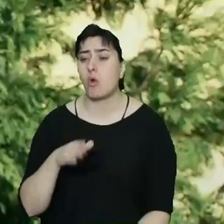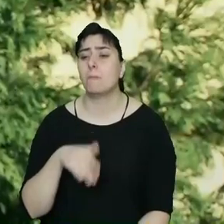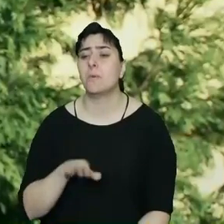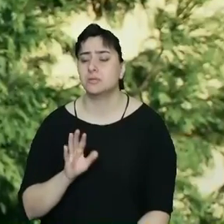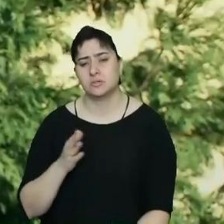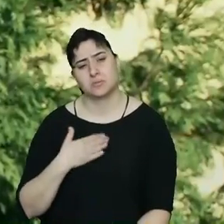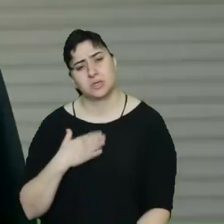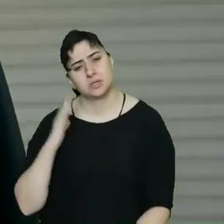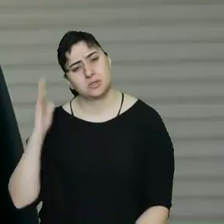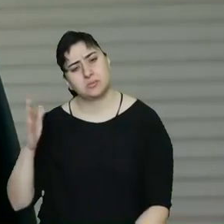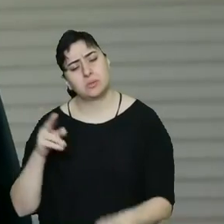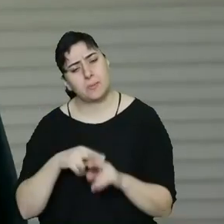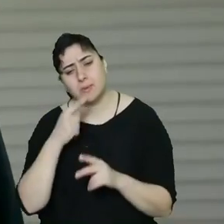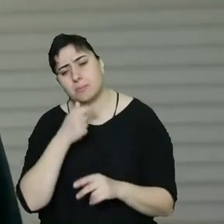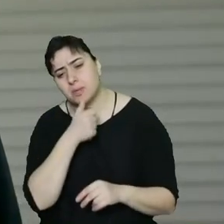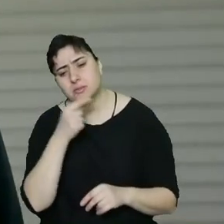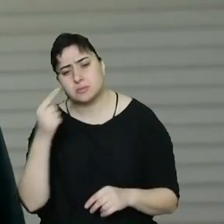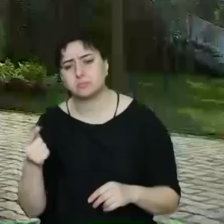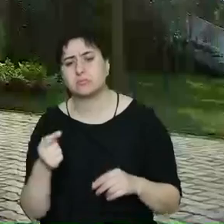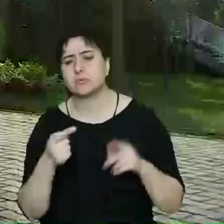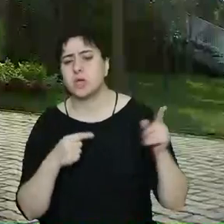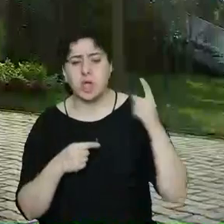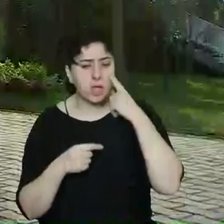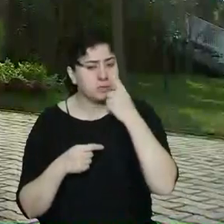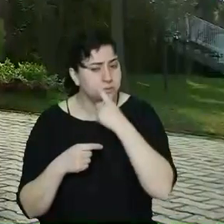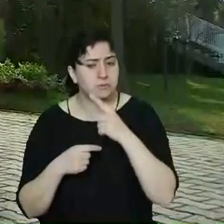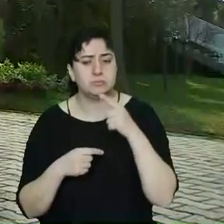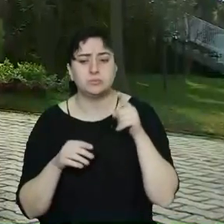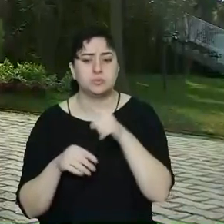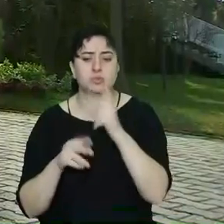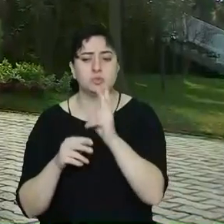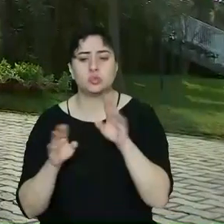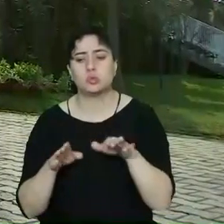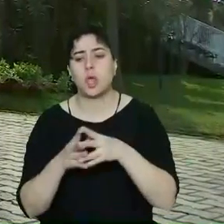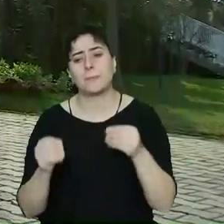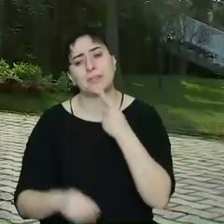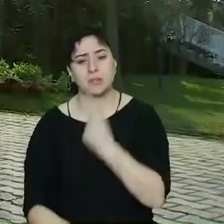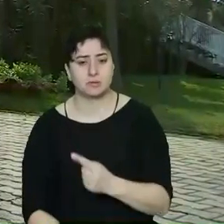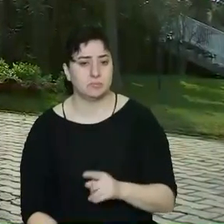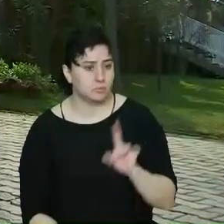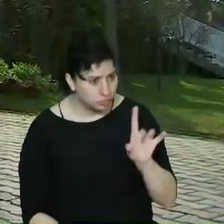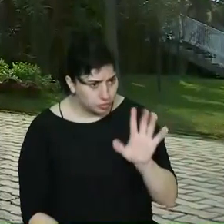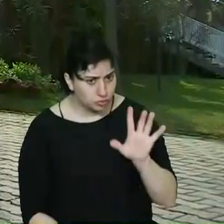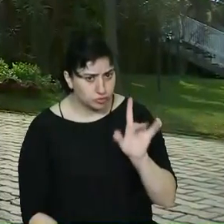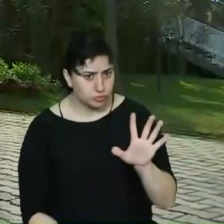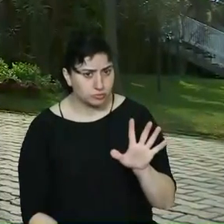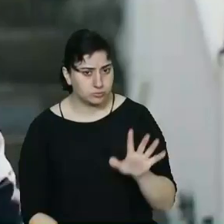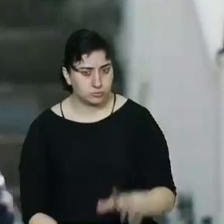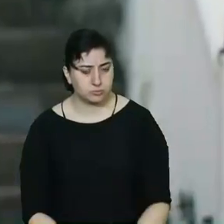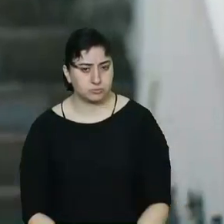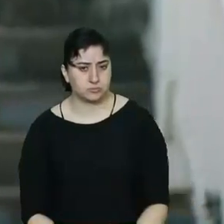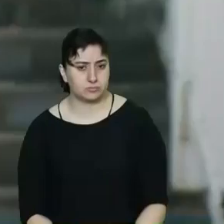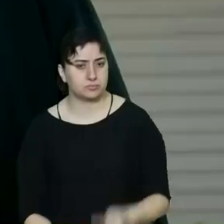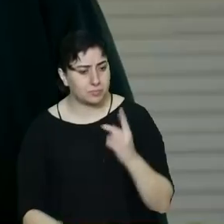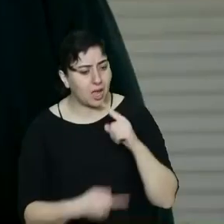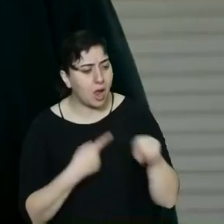O zaman ben gideyim Kemal Bey diyeyim, böyle böyle diyeyim Kemal Bey diyeyim. Enişteyim sizin papağanızı kaybettim. Dur sen oğlum. Biraz